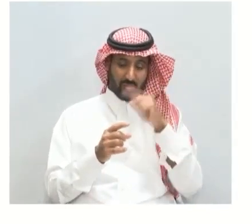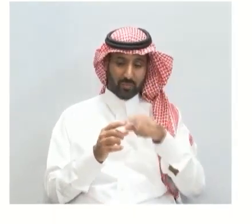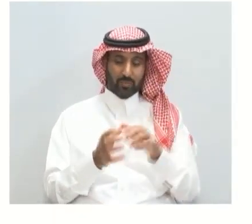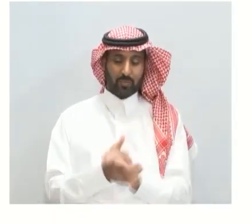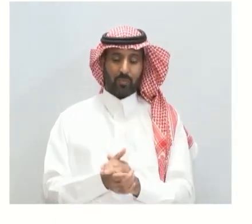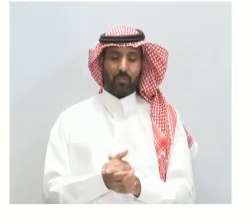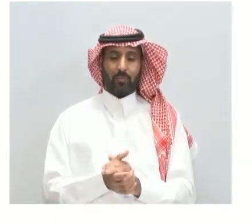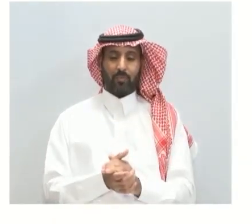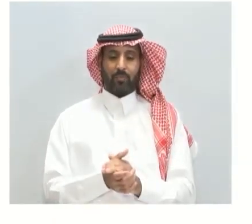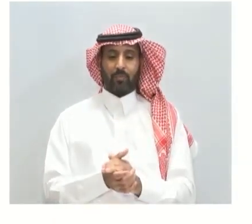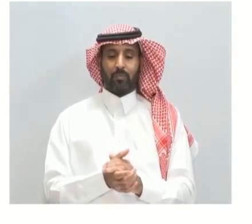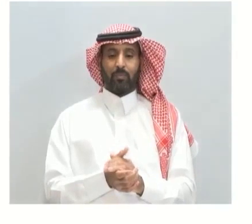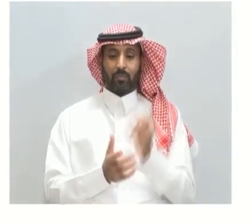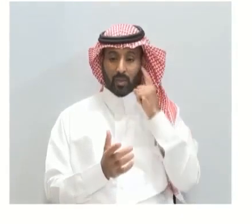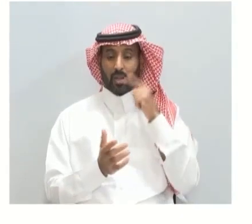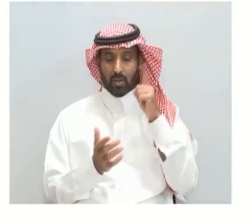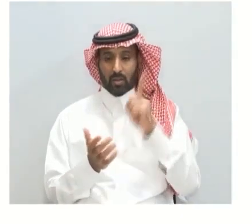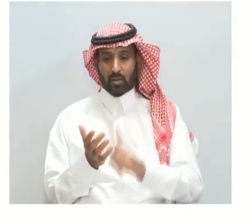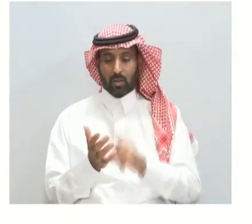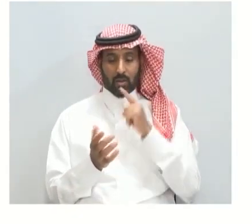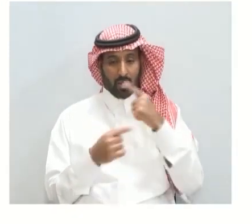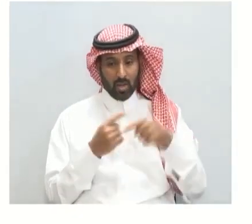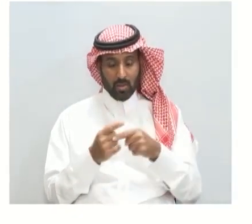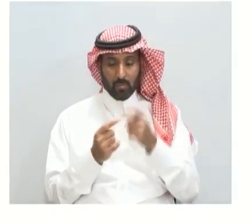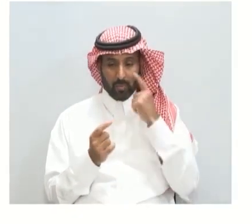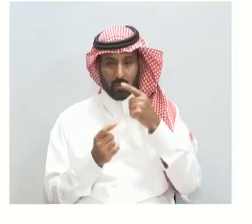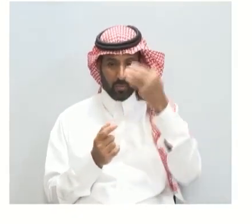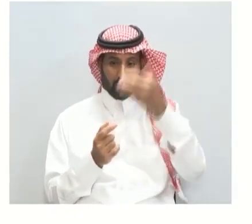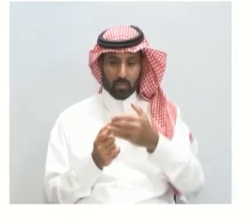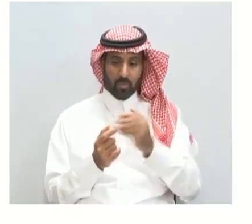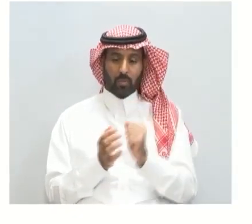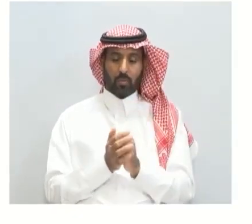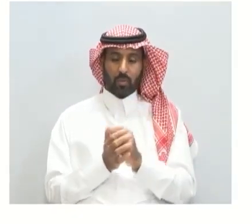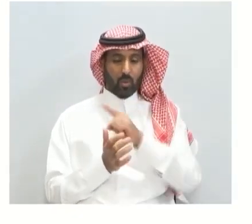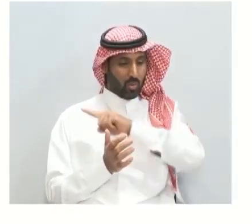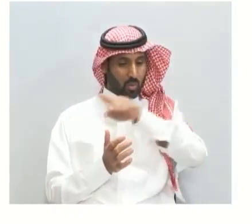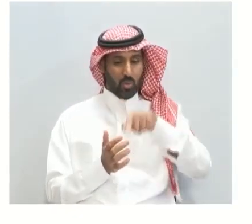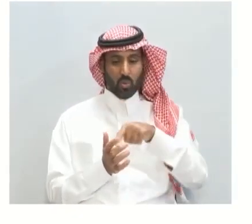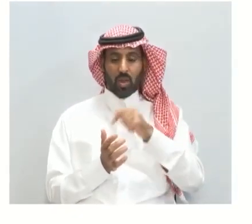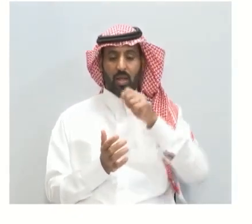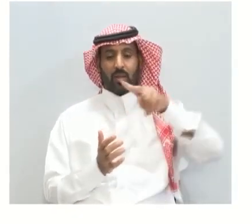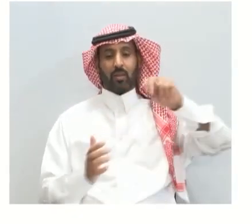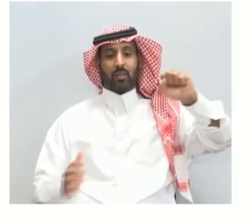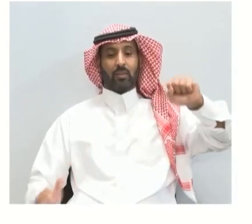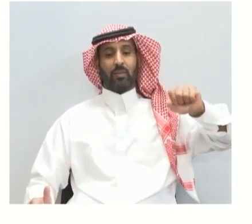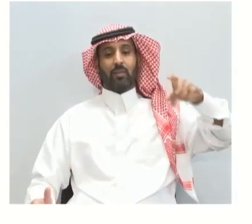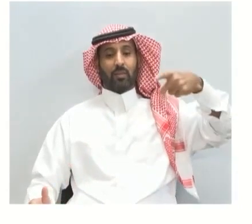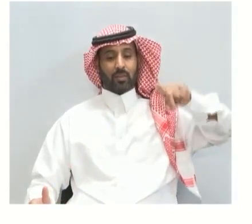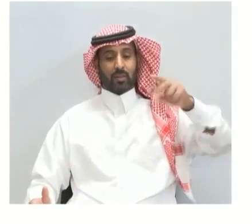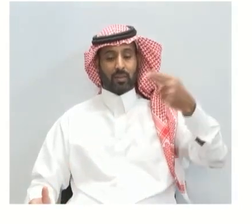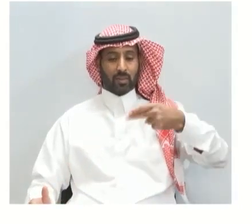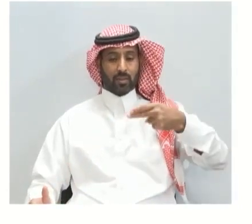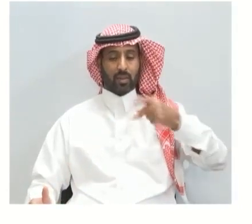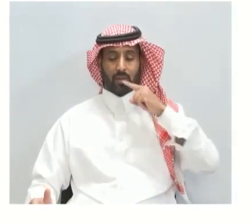الحلقه امر مهم اكدنا عليه دائما لا بد ان نتذكر ان كل ناد اتش سوف ينتج